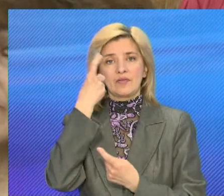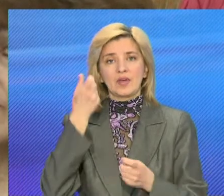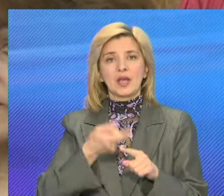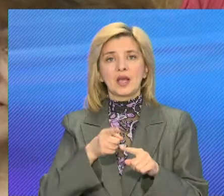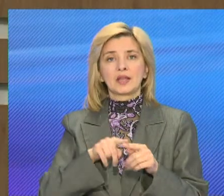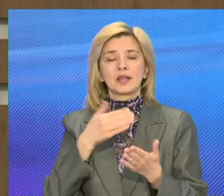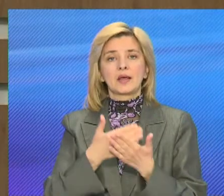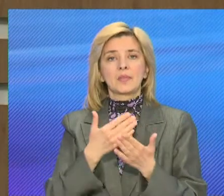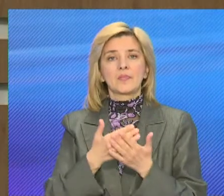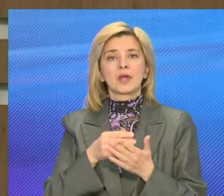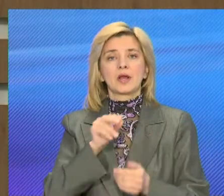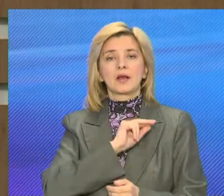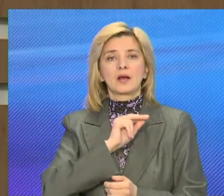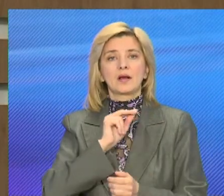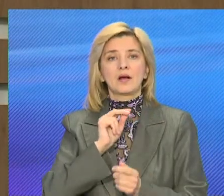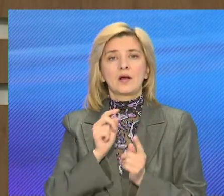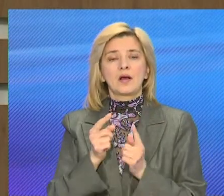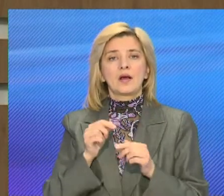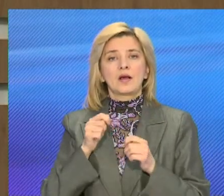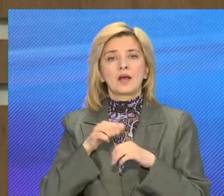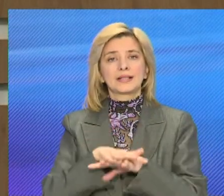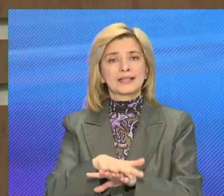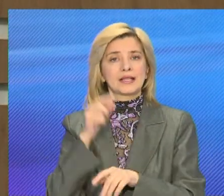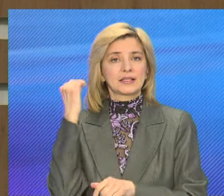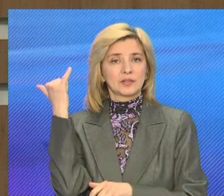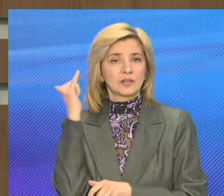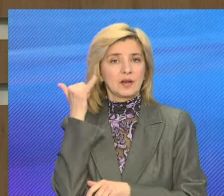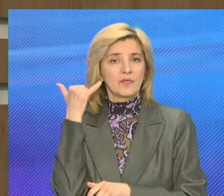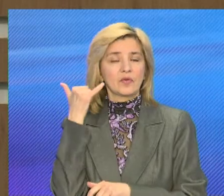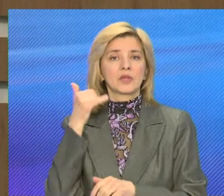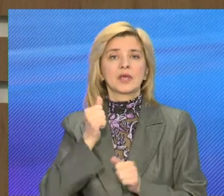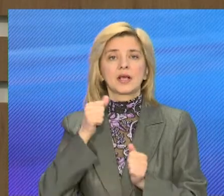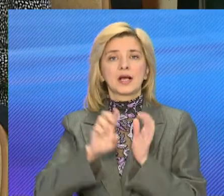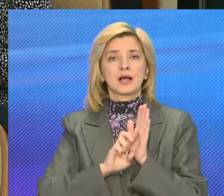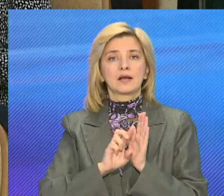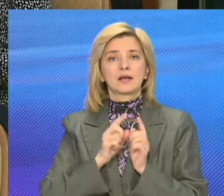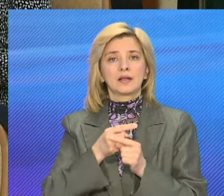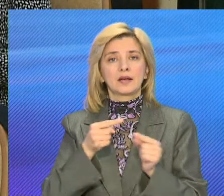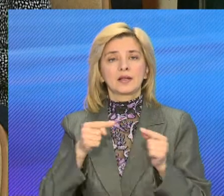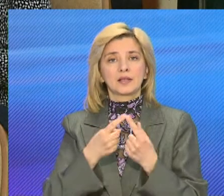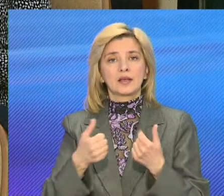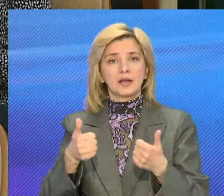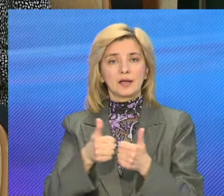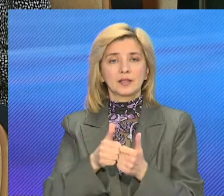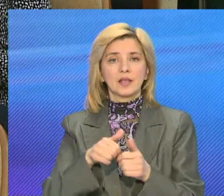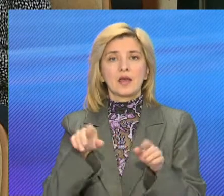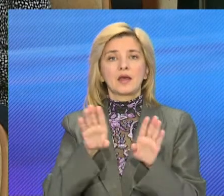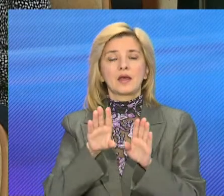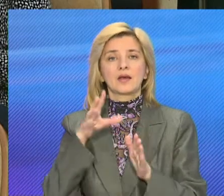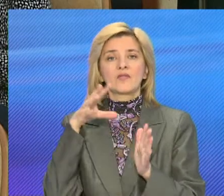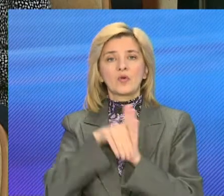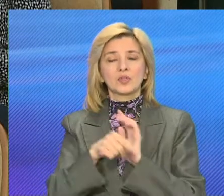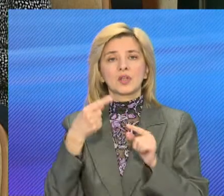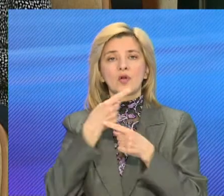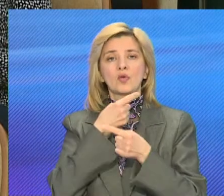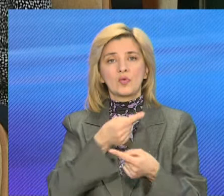операторы сотовой связи, банки, сетковые крамы. Нюансов шмат, до особистых данных относятся любые звездки – прозвище, имя,